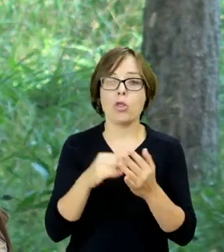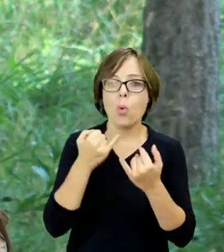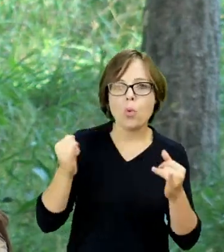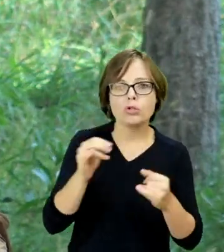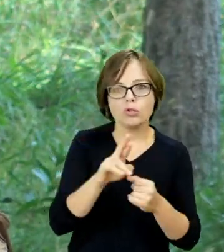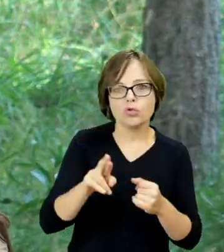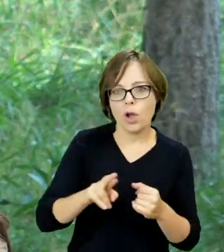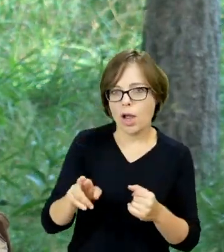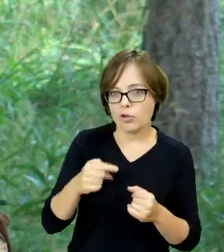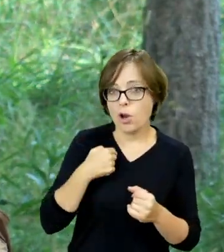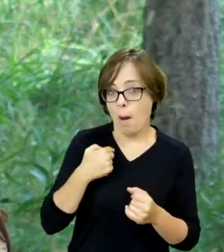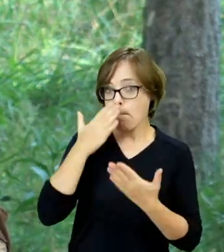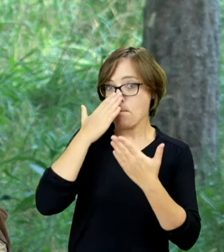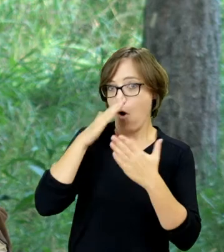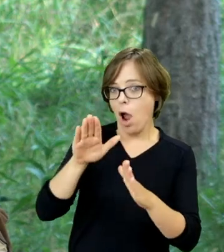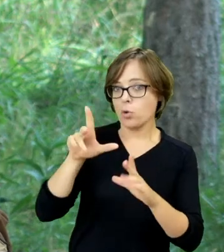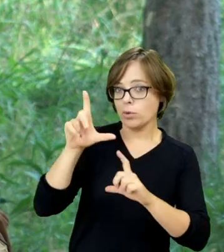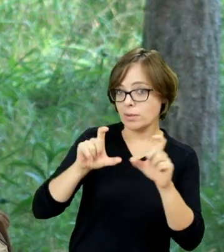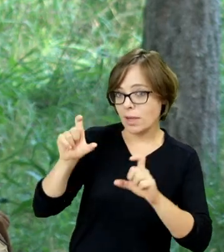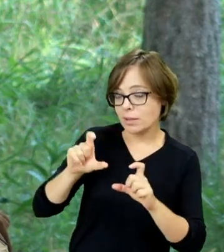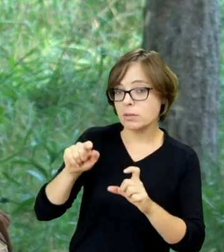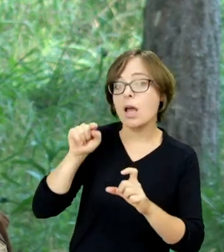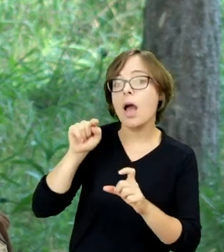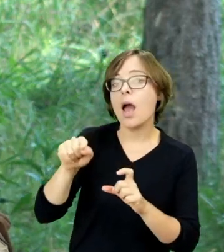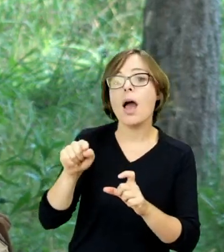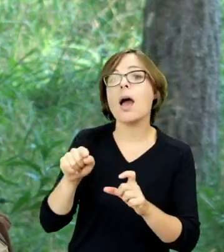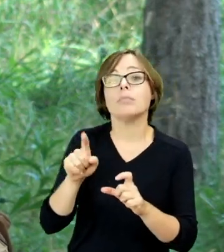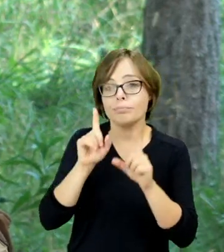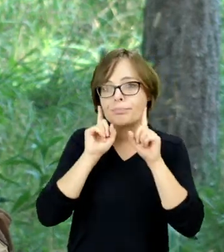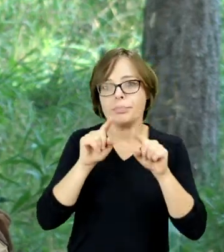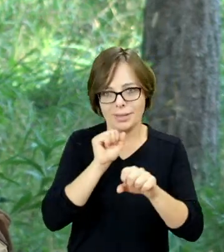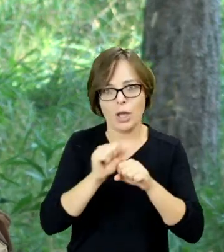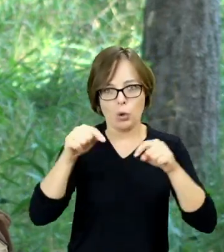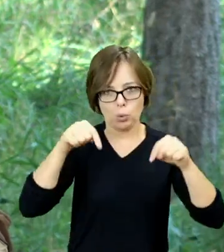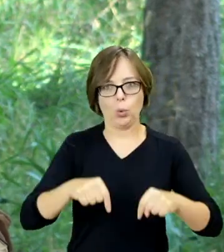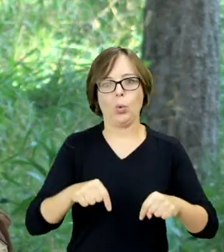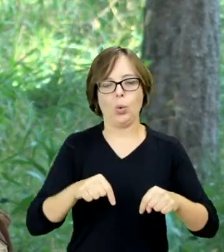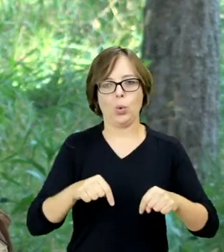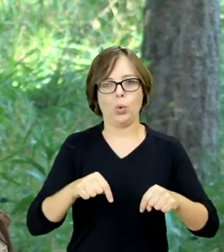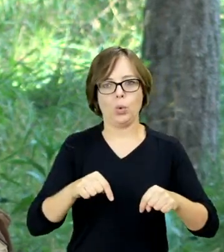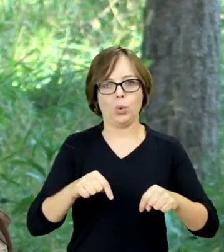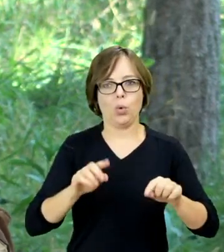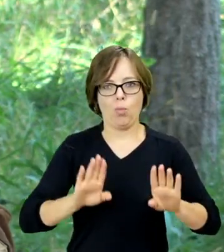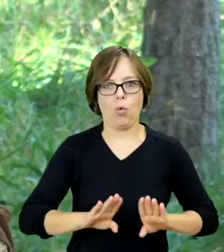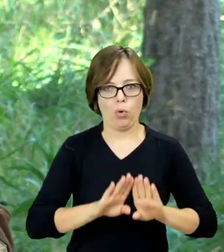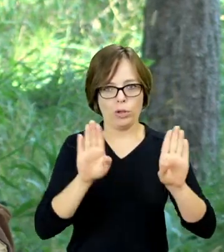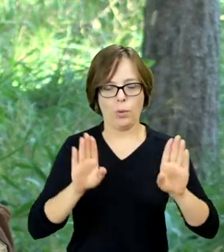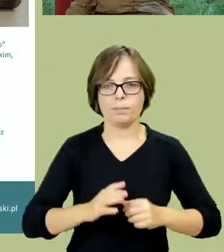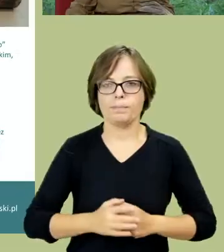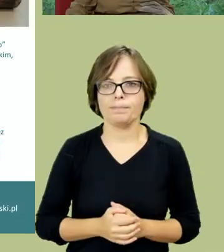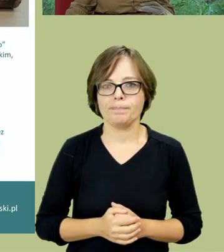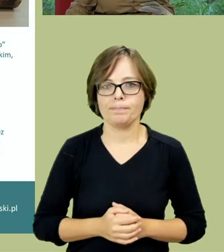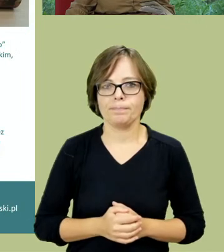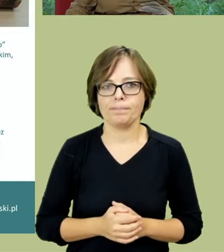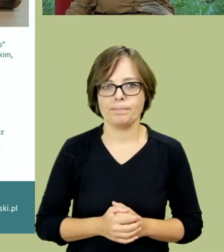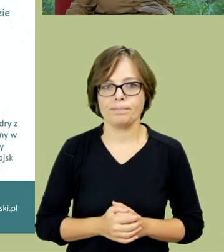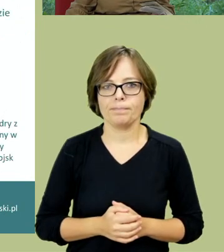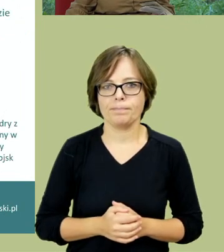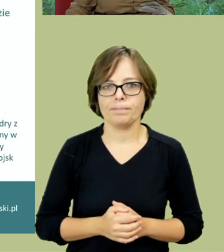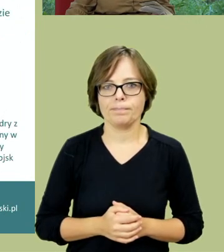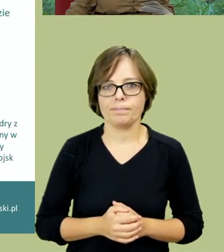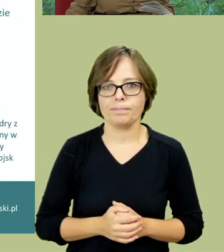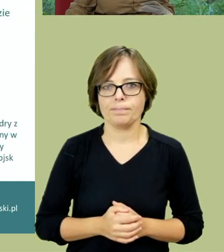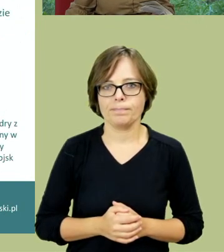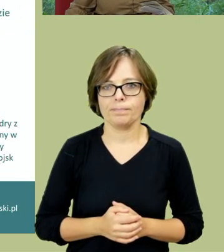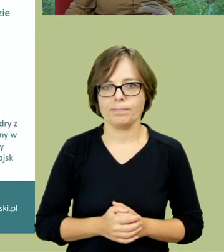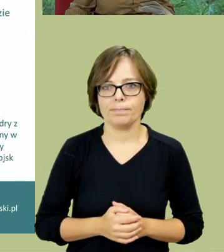Państwu pokazuję, oczywiście mamy tutaj w naszym muzeum. No ale